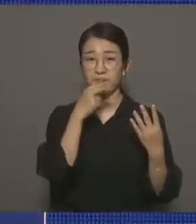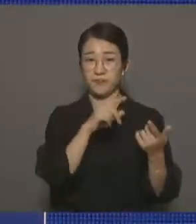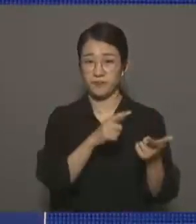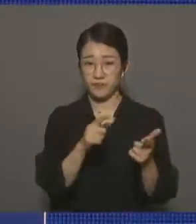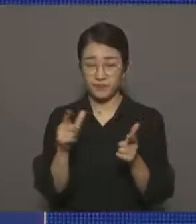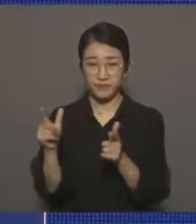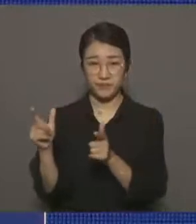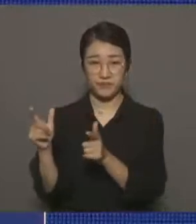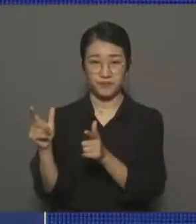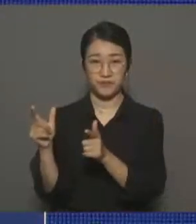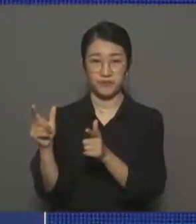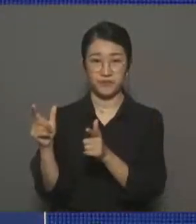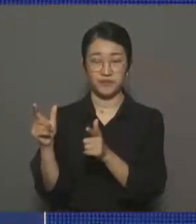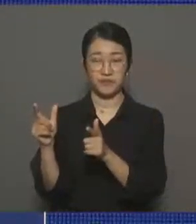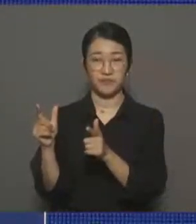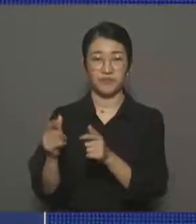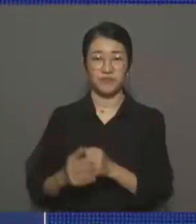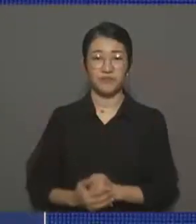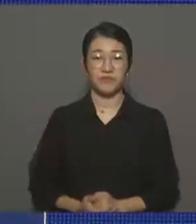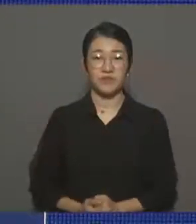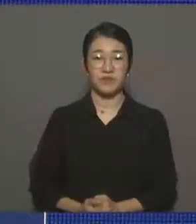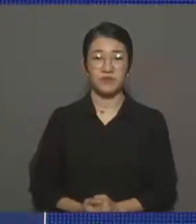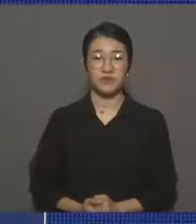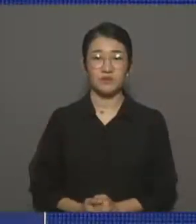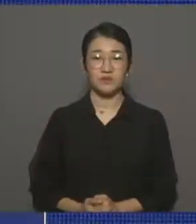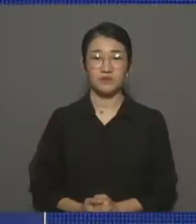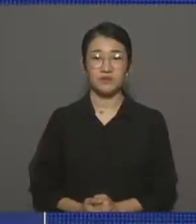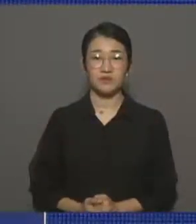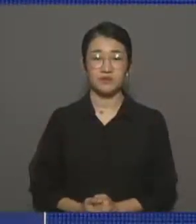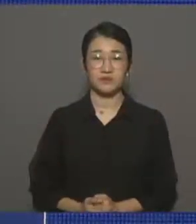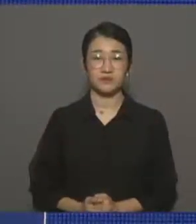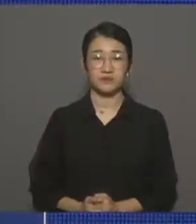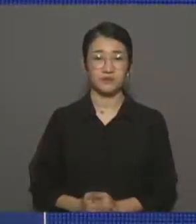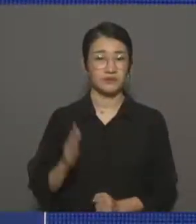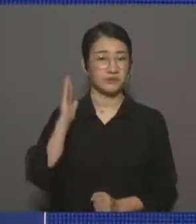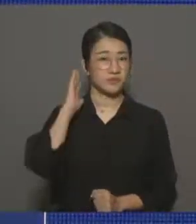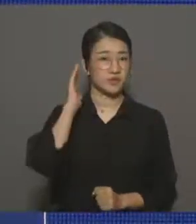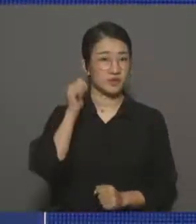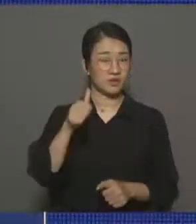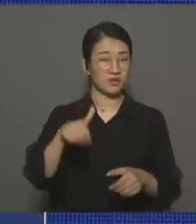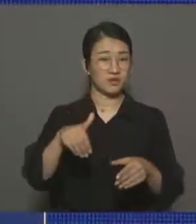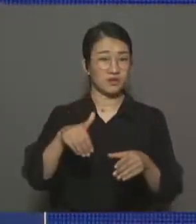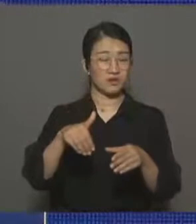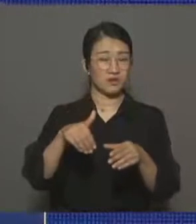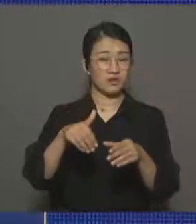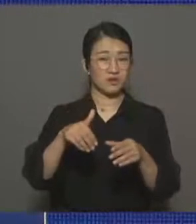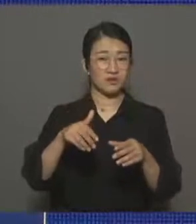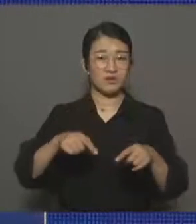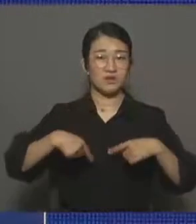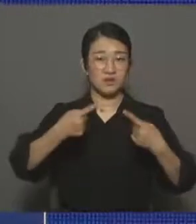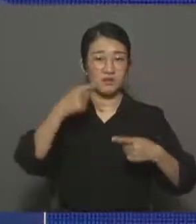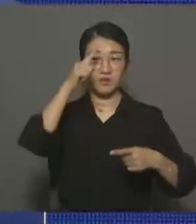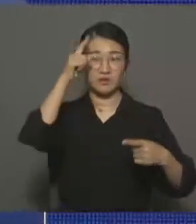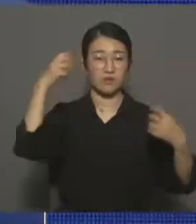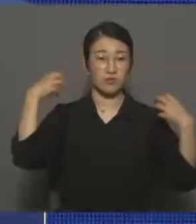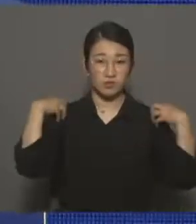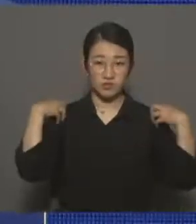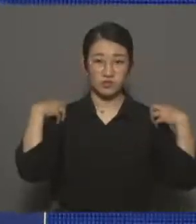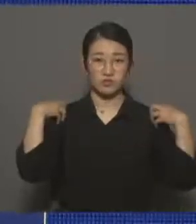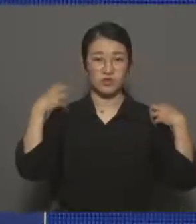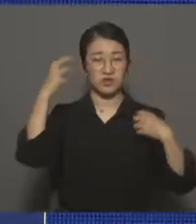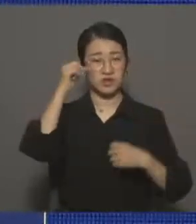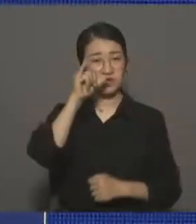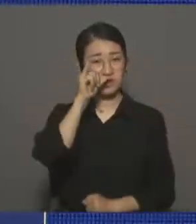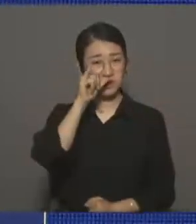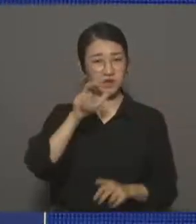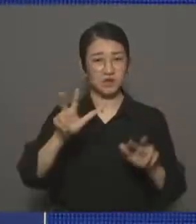밀어붙이고 성공시켰습니다. 노무현 대통령의 참여정부 비전 2030 기억하실 겁니다.